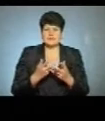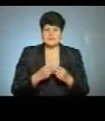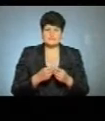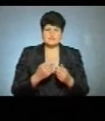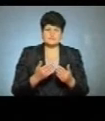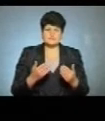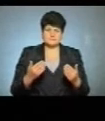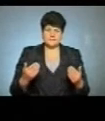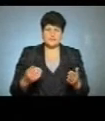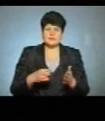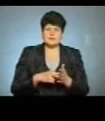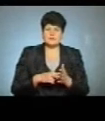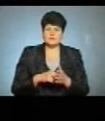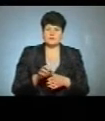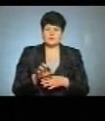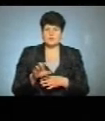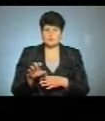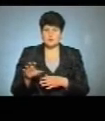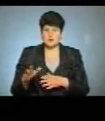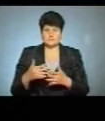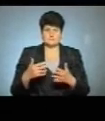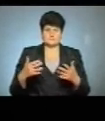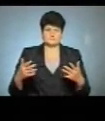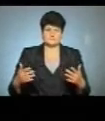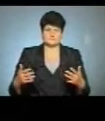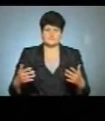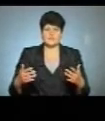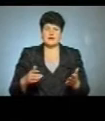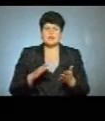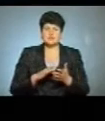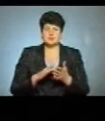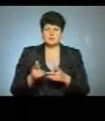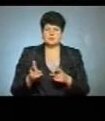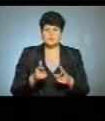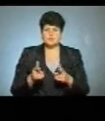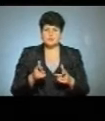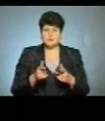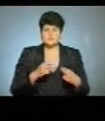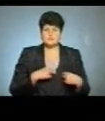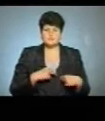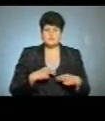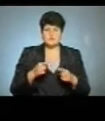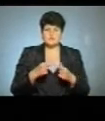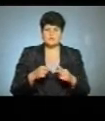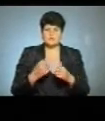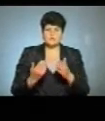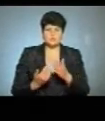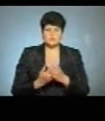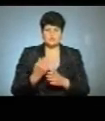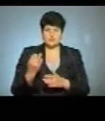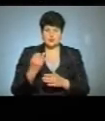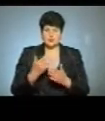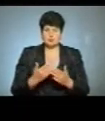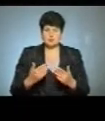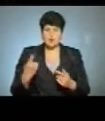матеріалів, листівок, фотографій. Віртуальну екскурсію підготували співробітники відділу нової новітньої історії музею та